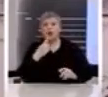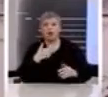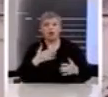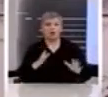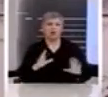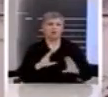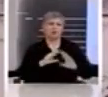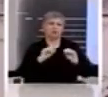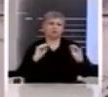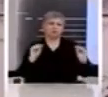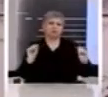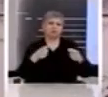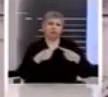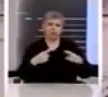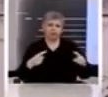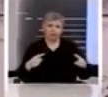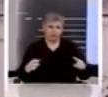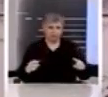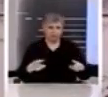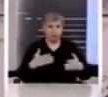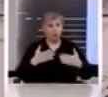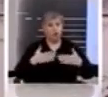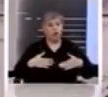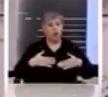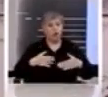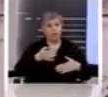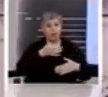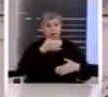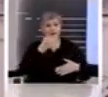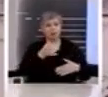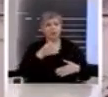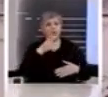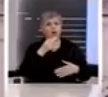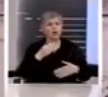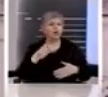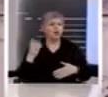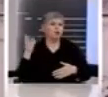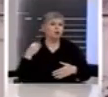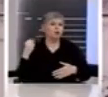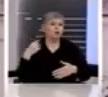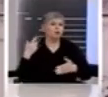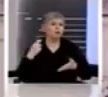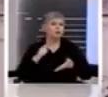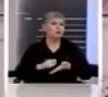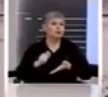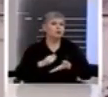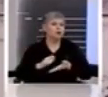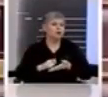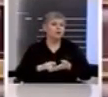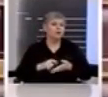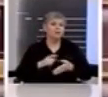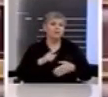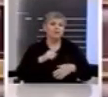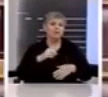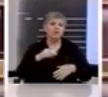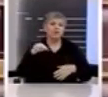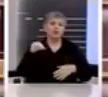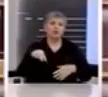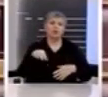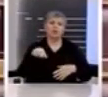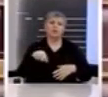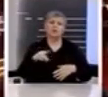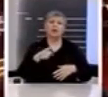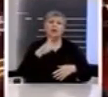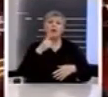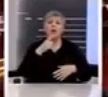και στόχων. Αυτά ήθελα να πω, επειδή άκουσα προηγούμενα, ήμουν στο γραφείο μου, τον κύριο Λοβέρδο, ευθύτατα να